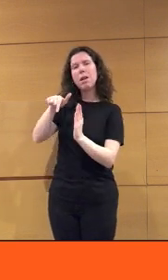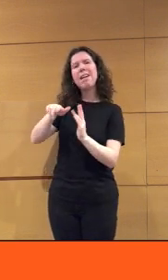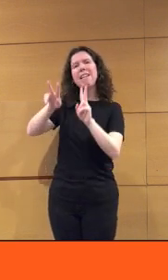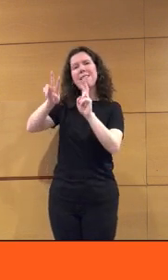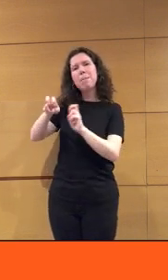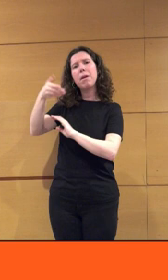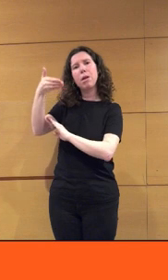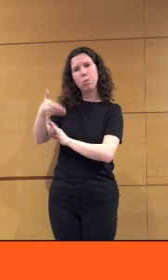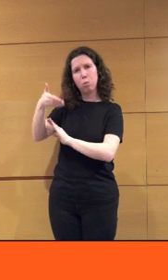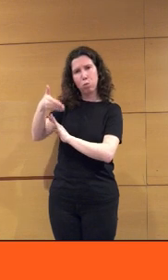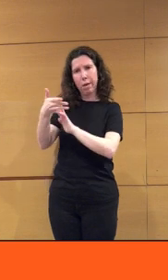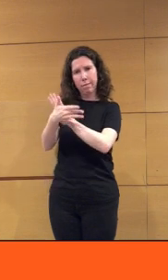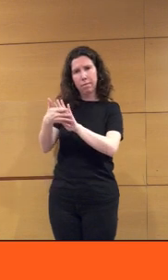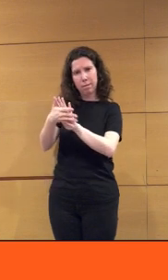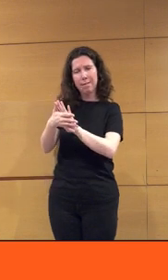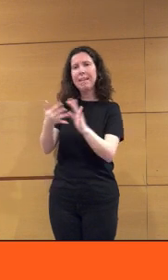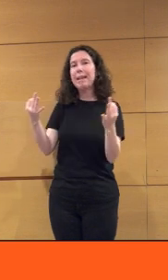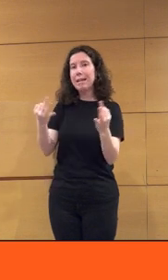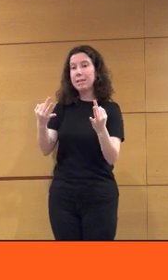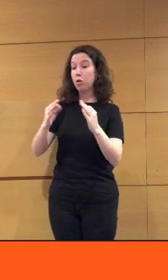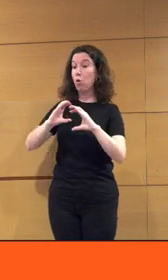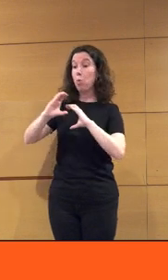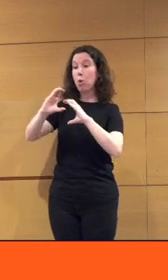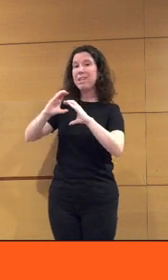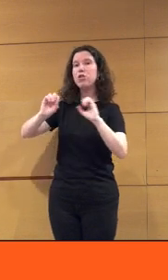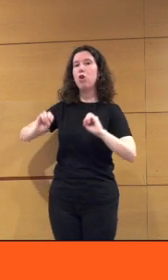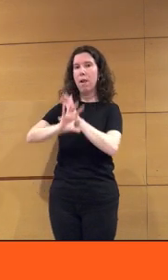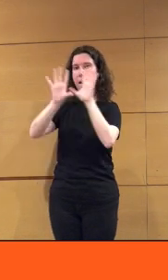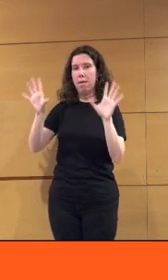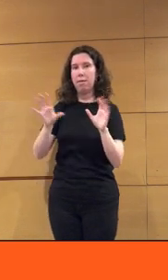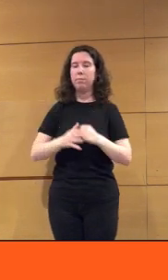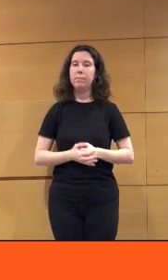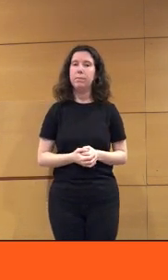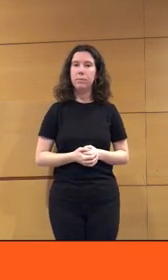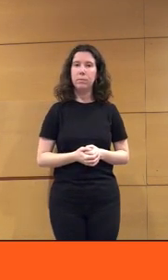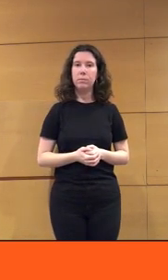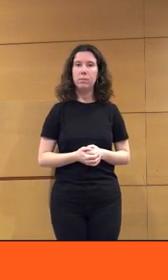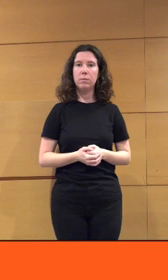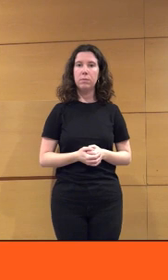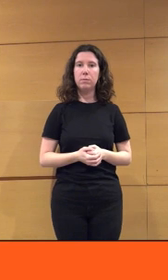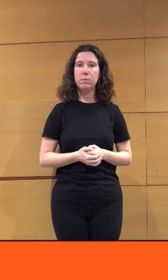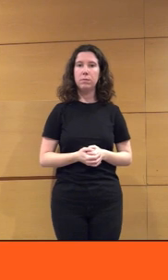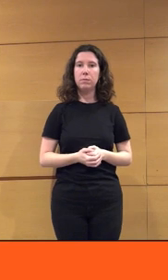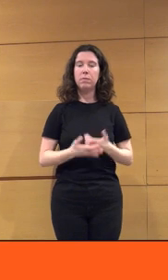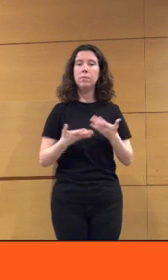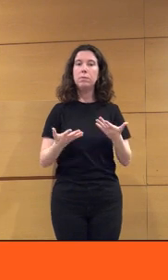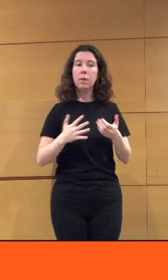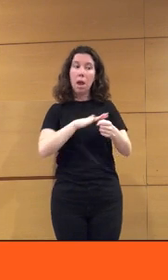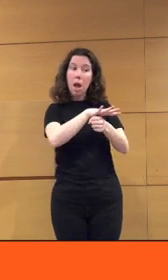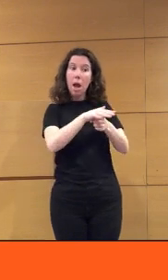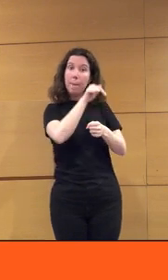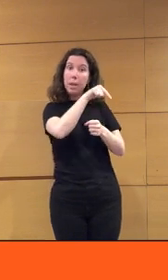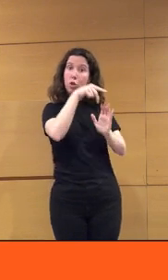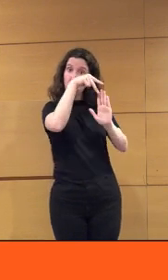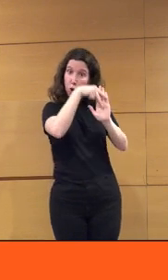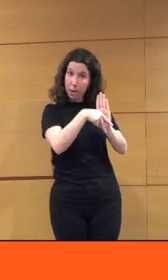important en l'accessibilitat, que és la comunicació clara. En l'àmbit normatiu, jo